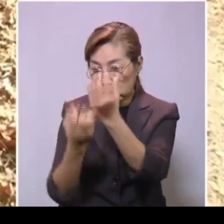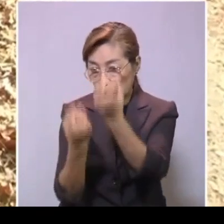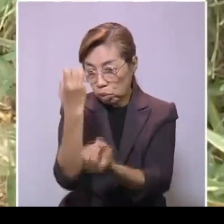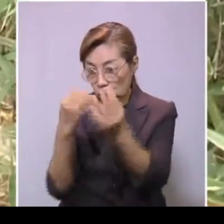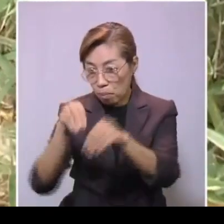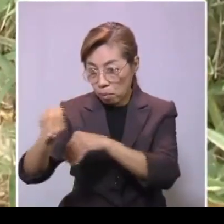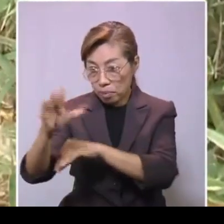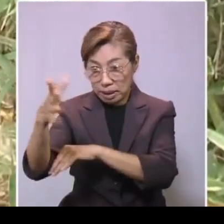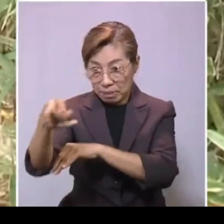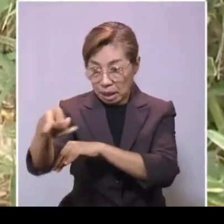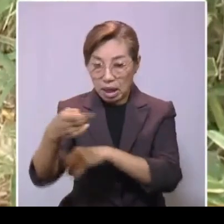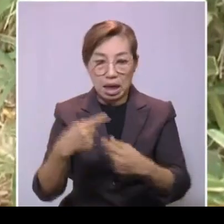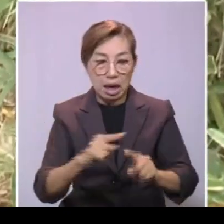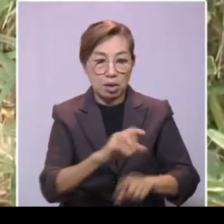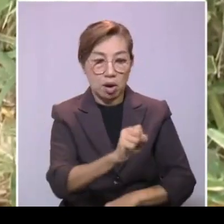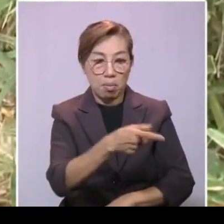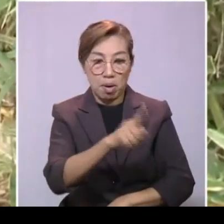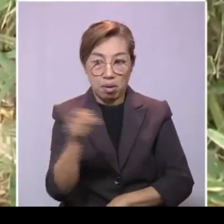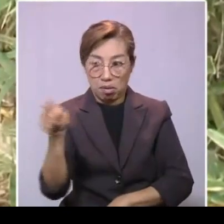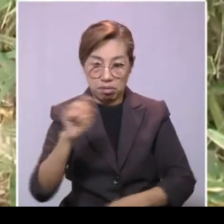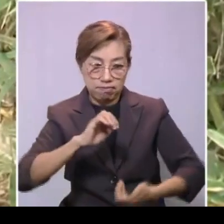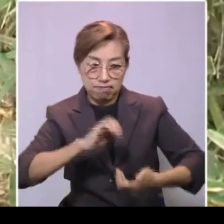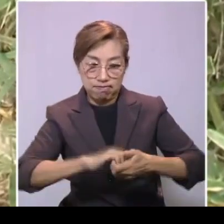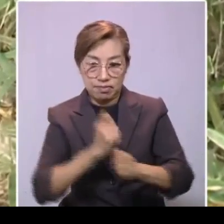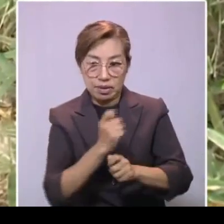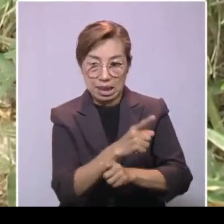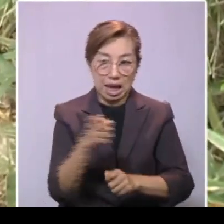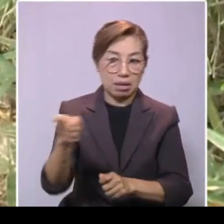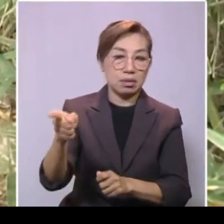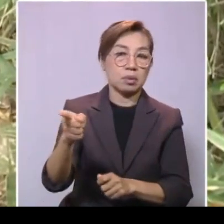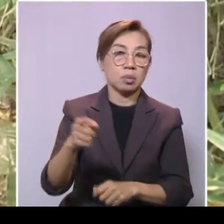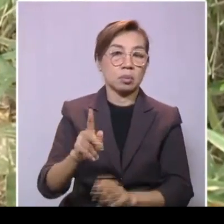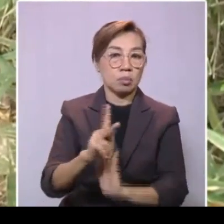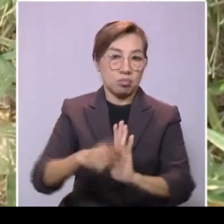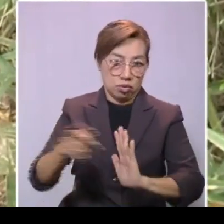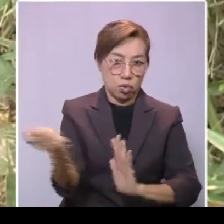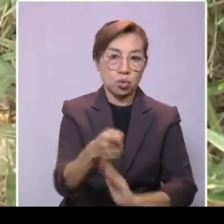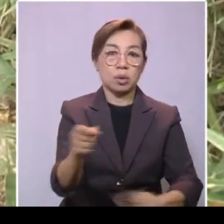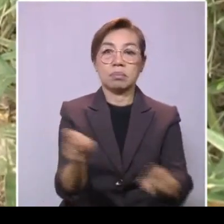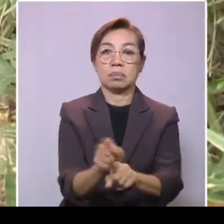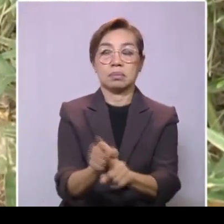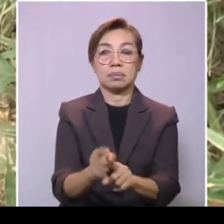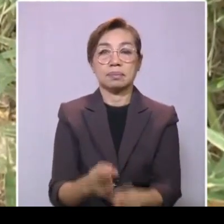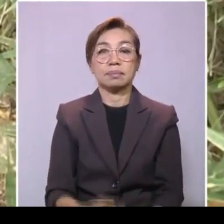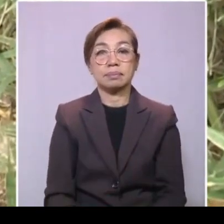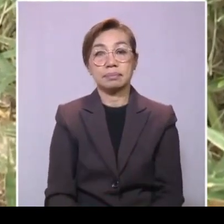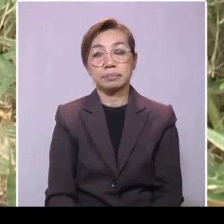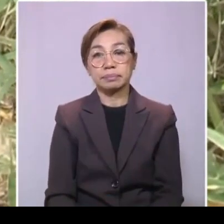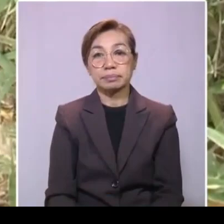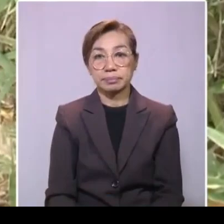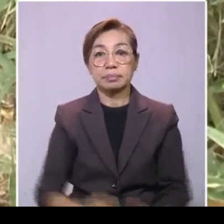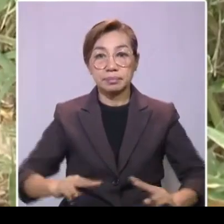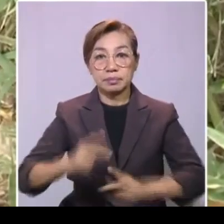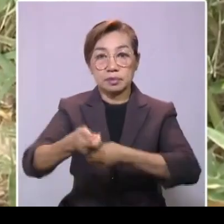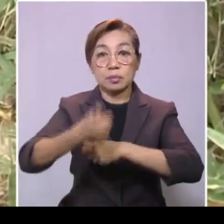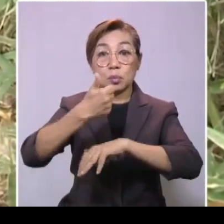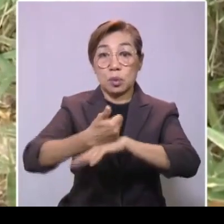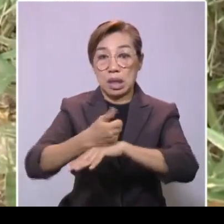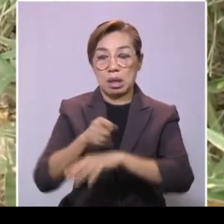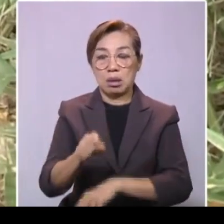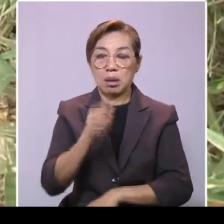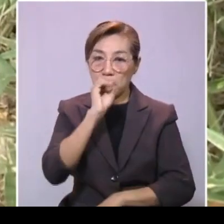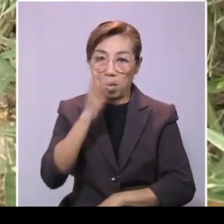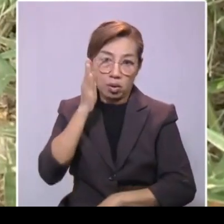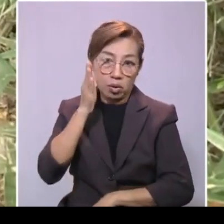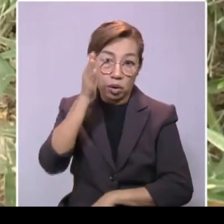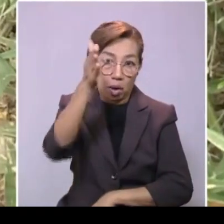สปก 4-01โดยมิชอบเนี่ยก็จะต้องถูกดำเนินคดีตามกฎหมายครับใช่ค่ะซึ่งร้อยเอกธรรมนัสยังบอกด้วยว่าจากนี้ไป